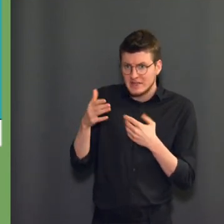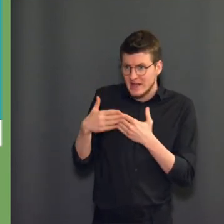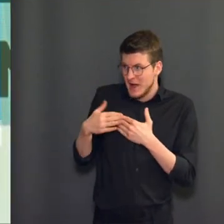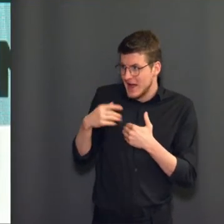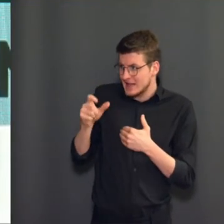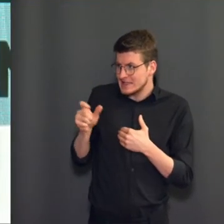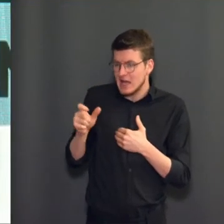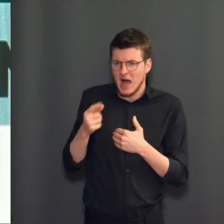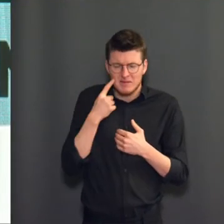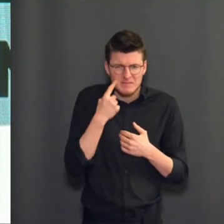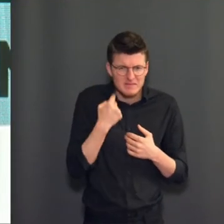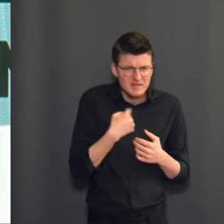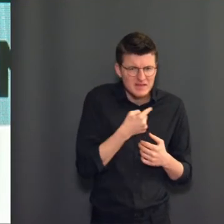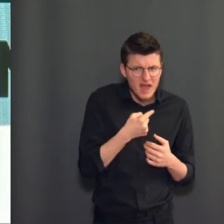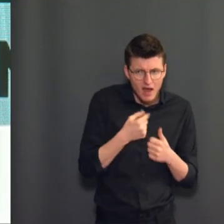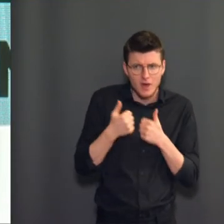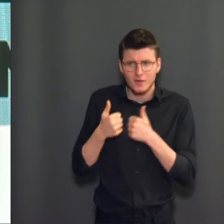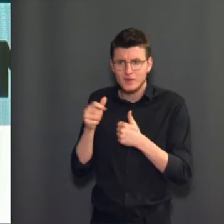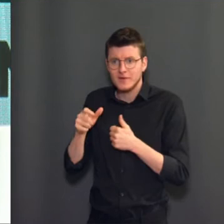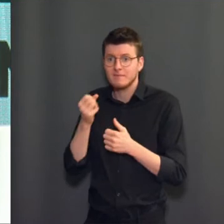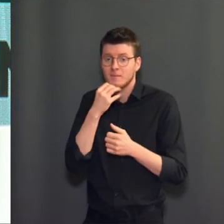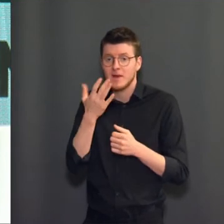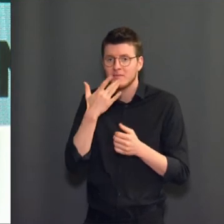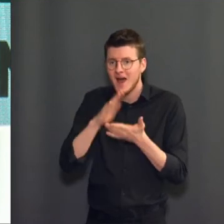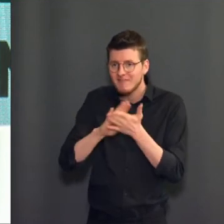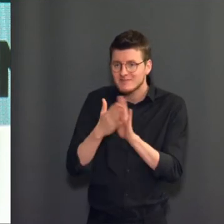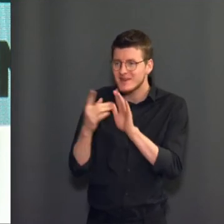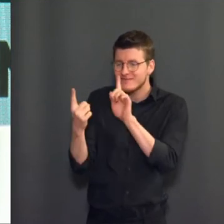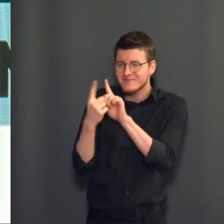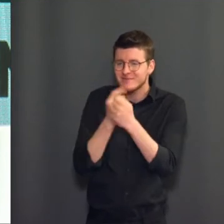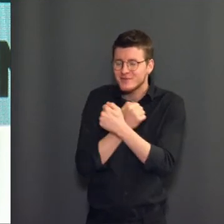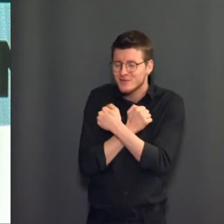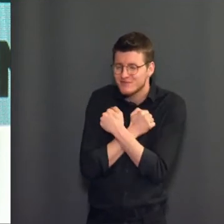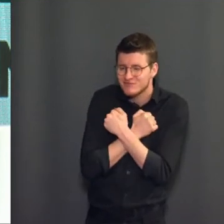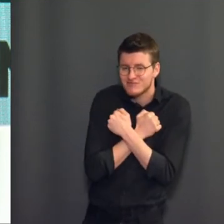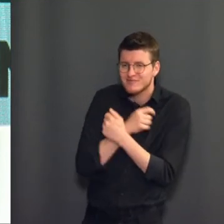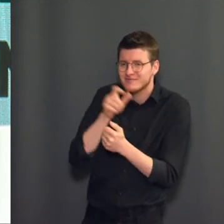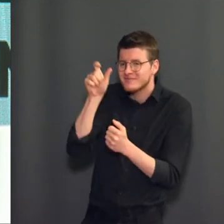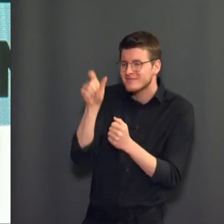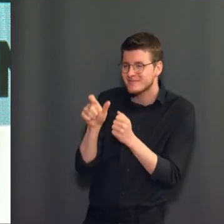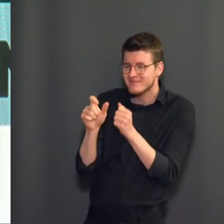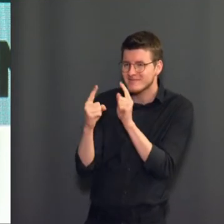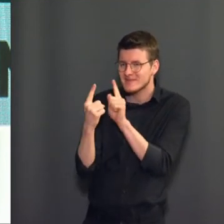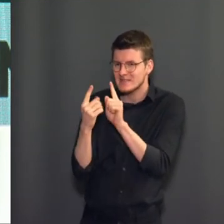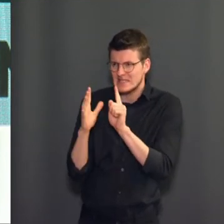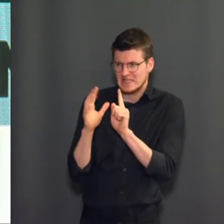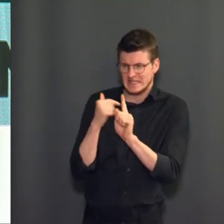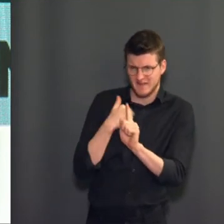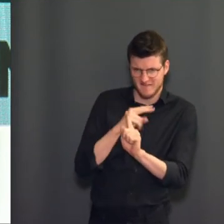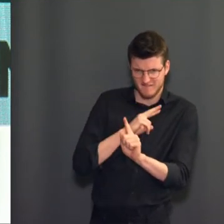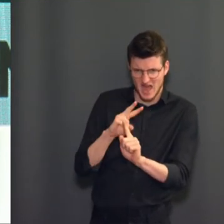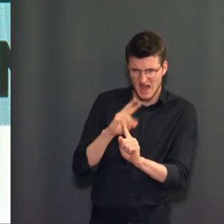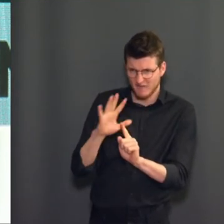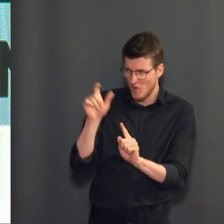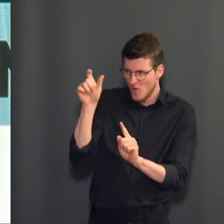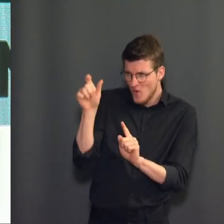Misschien hebt u een afspraak met uw knuffelcontact en wil u weten of u veilig kan samenkomen.